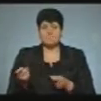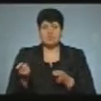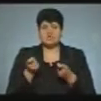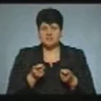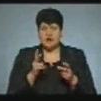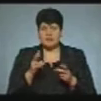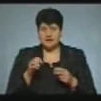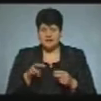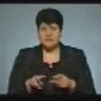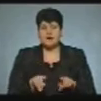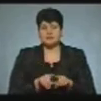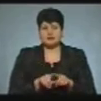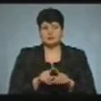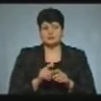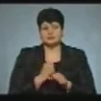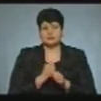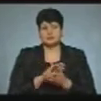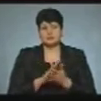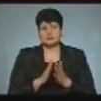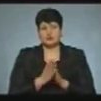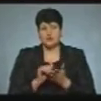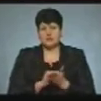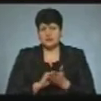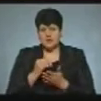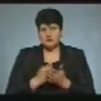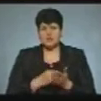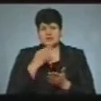а також налагодити документацію, зробити звітність.